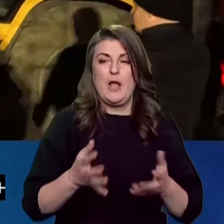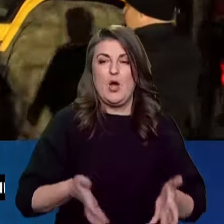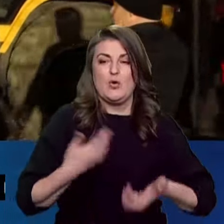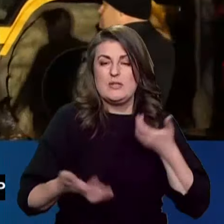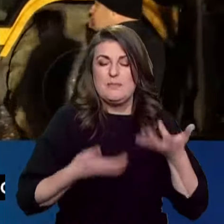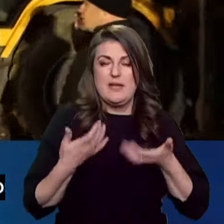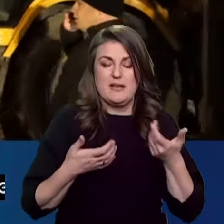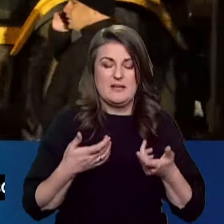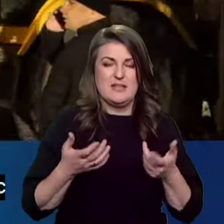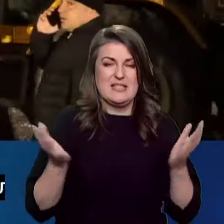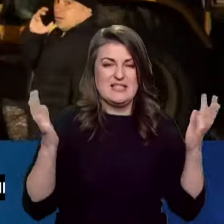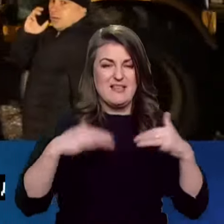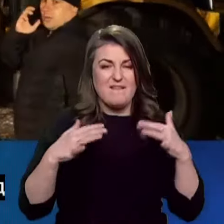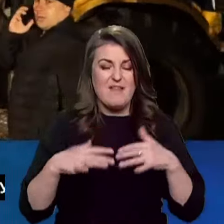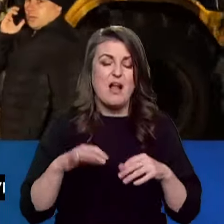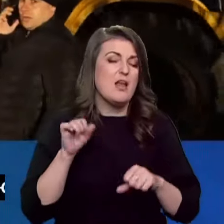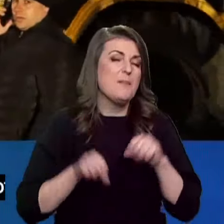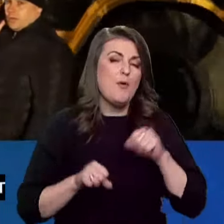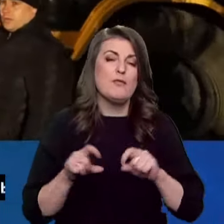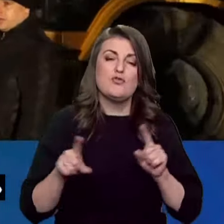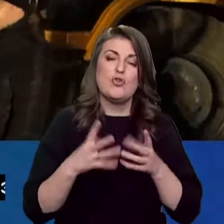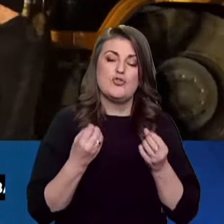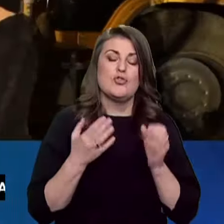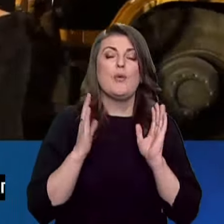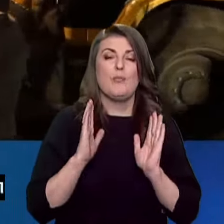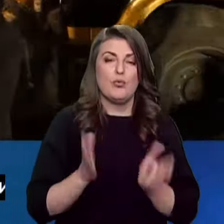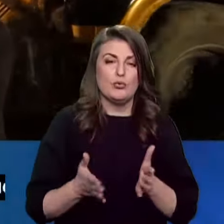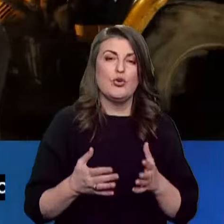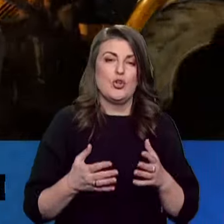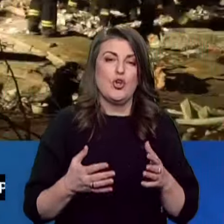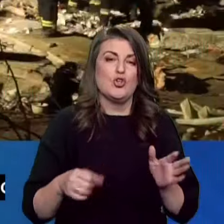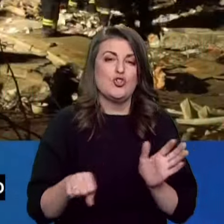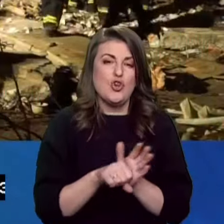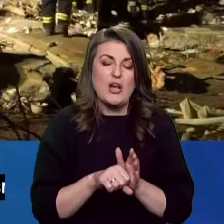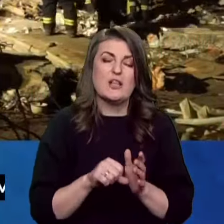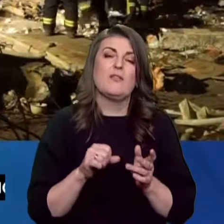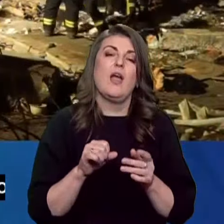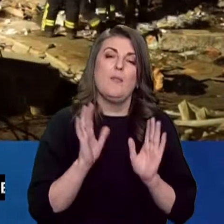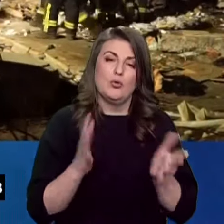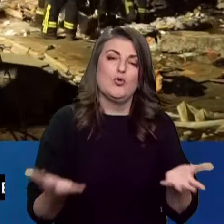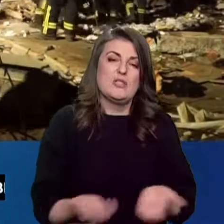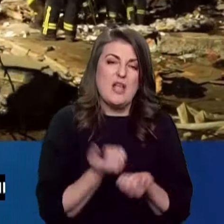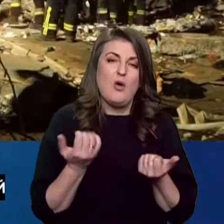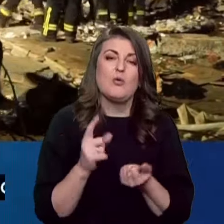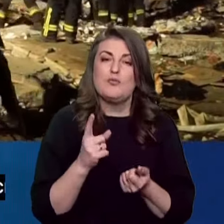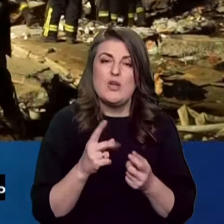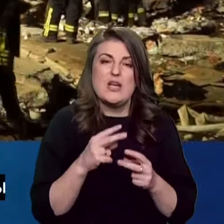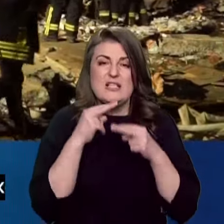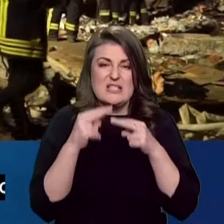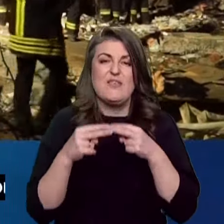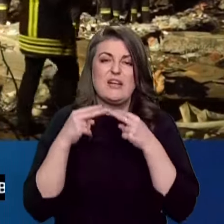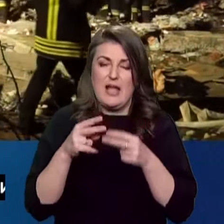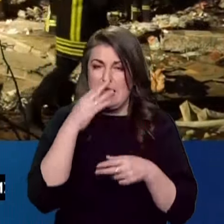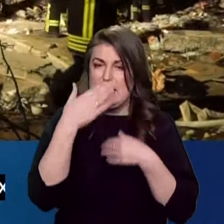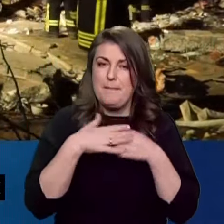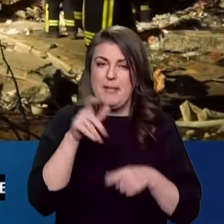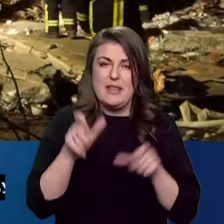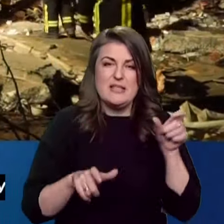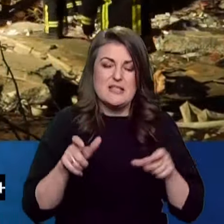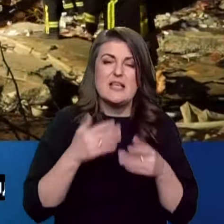завалів. Імовірно, що ще будуть жертви, будуть знаходити, тому що звертаються